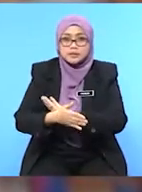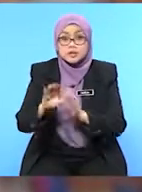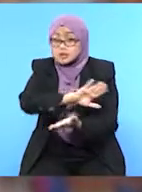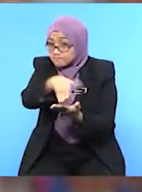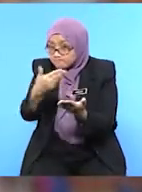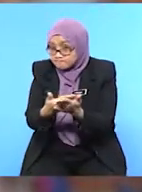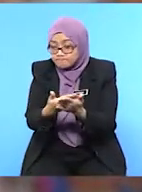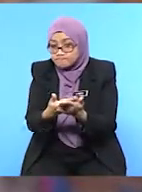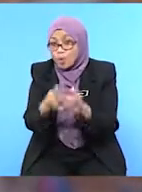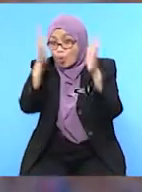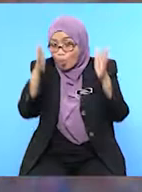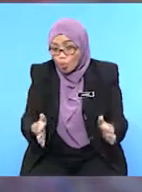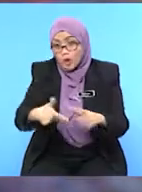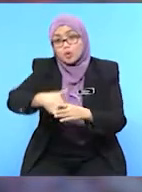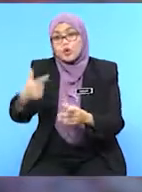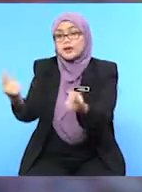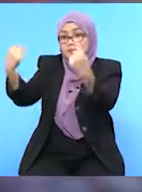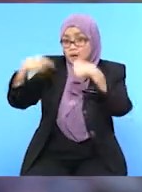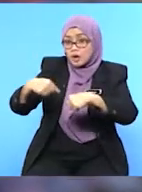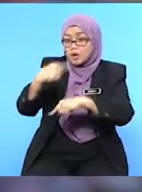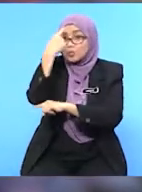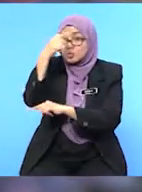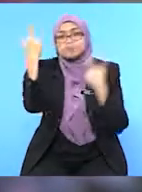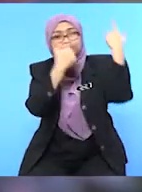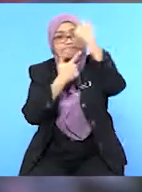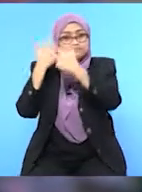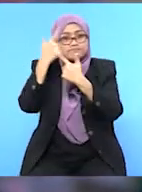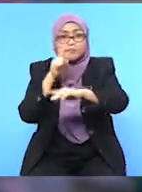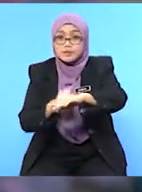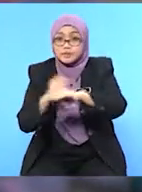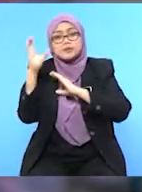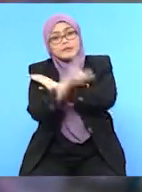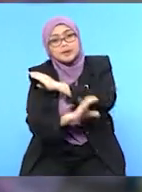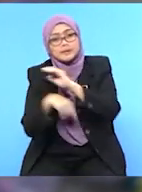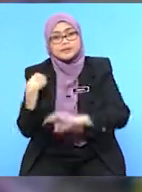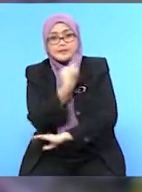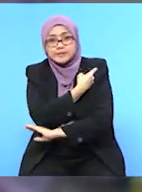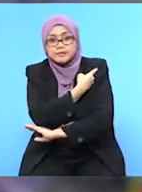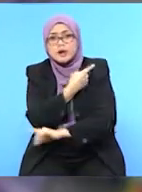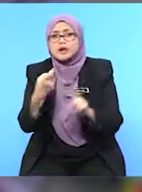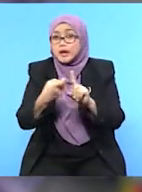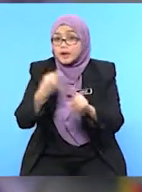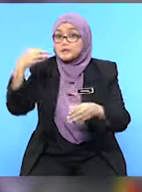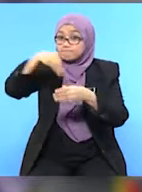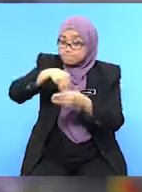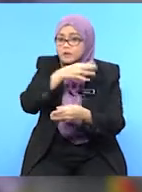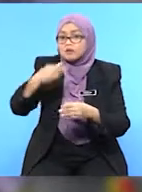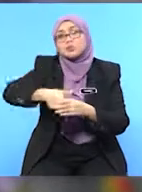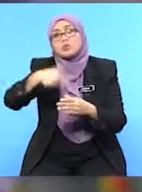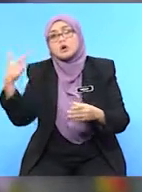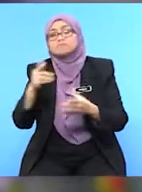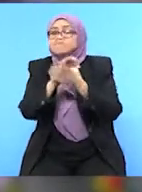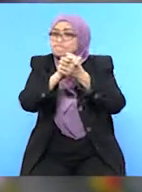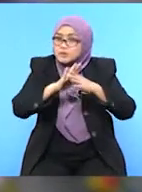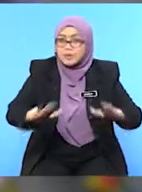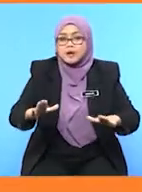untuk melancong ke negara kita Oke para pelancong Ajeng dari dalam ataupun dari luar negara akan merasa selamat